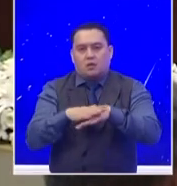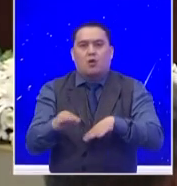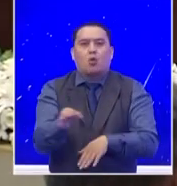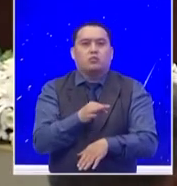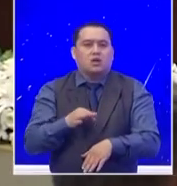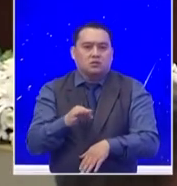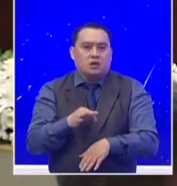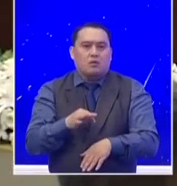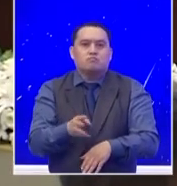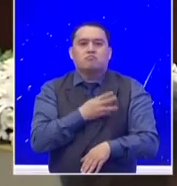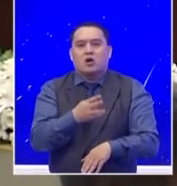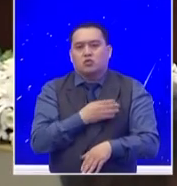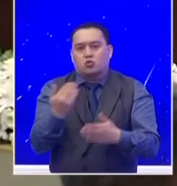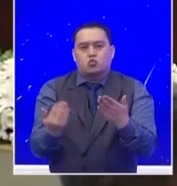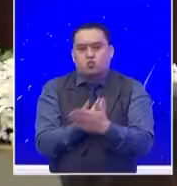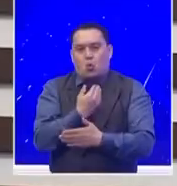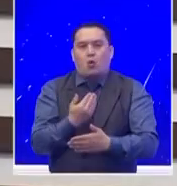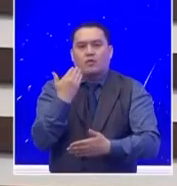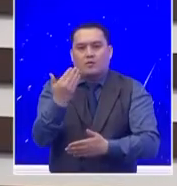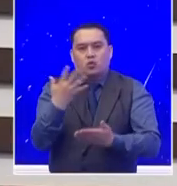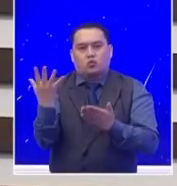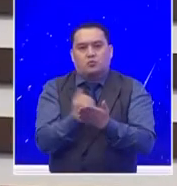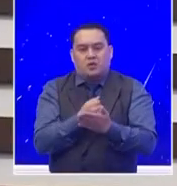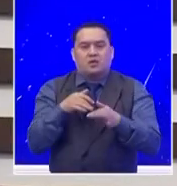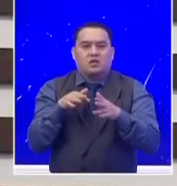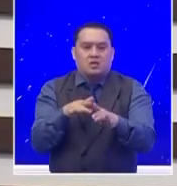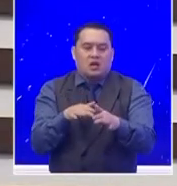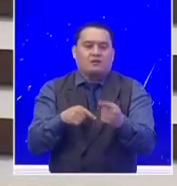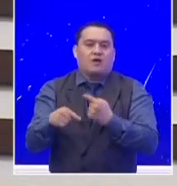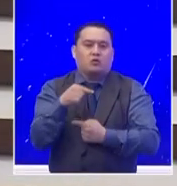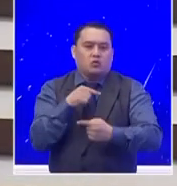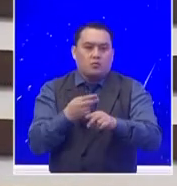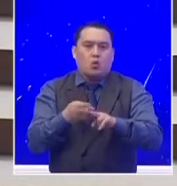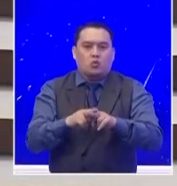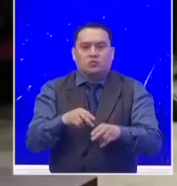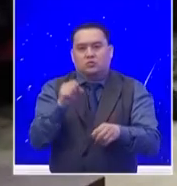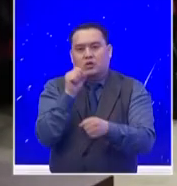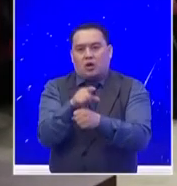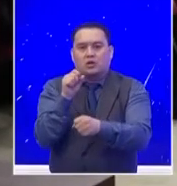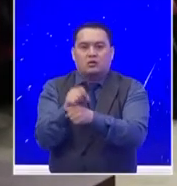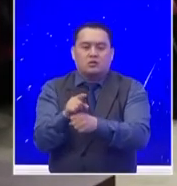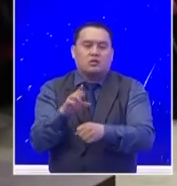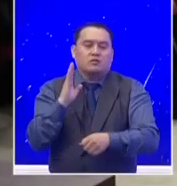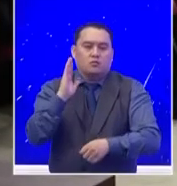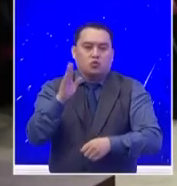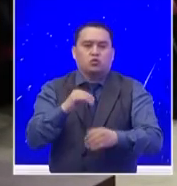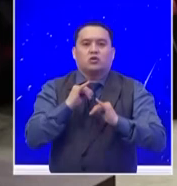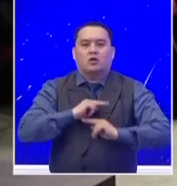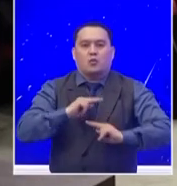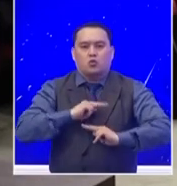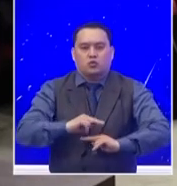области. Амандык Баталов пожелал новым работникам успехов на деловом поприще и обозначил приоритеты дальнейшей